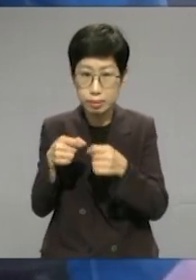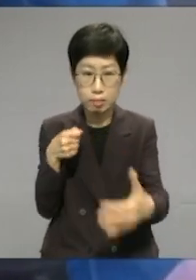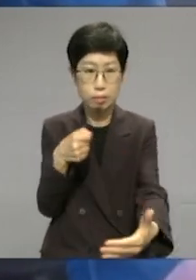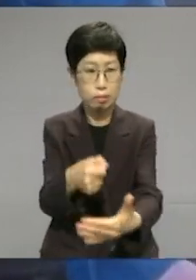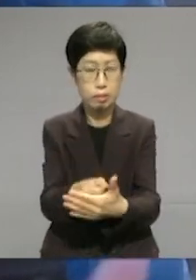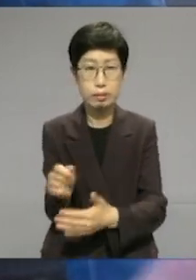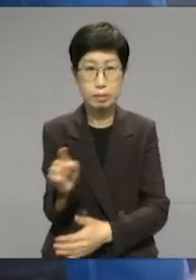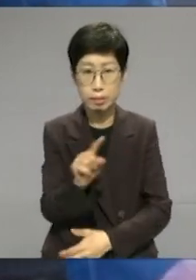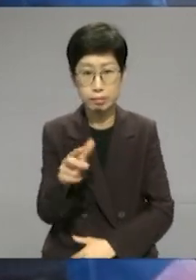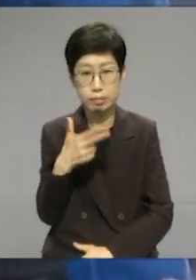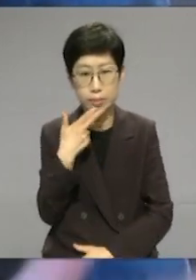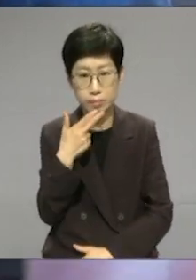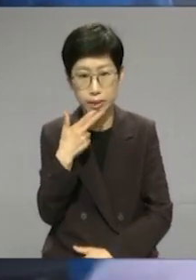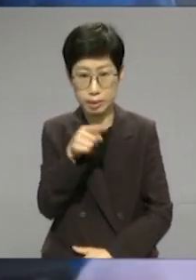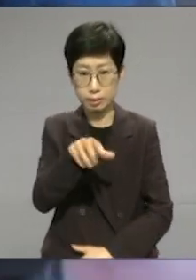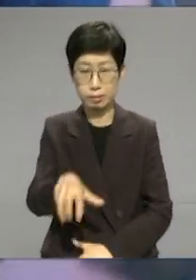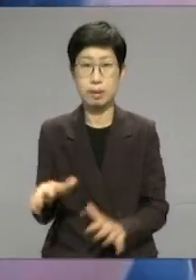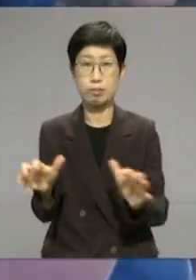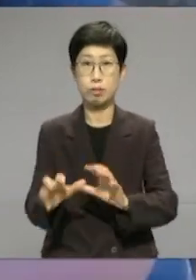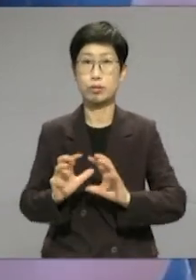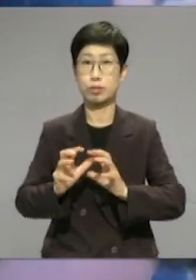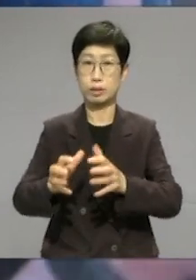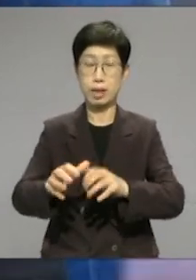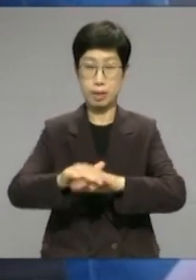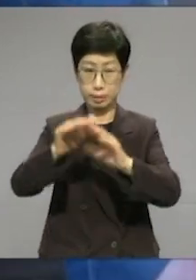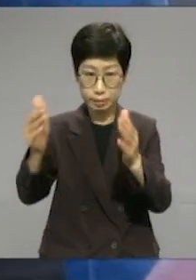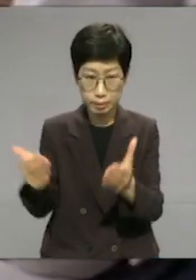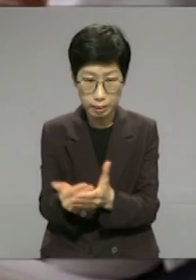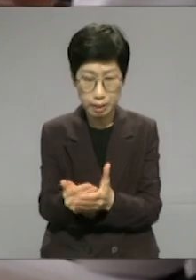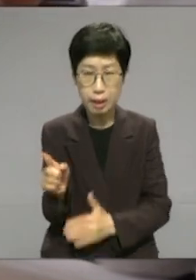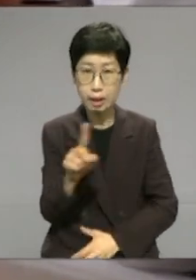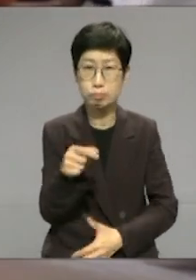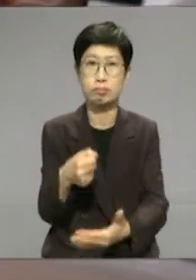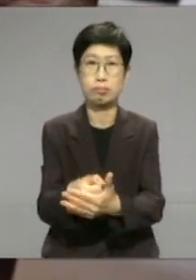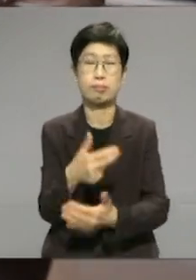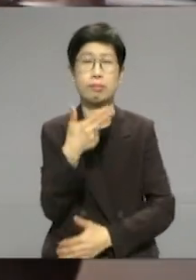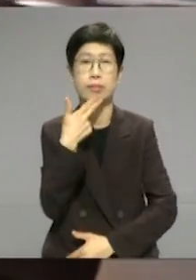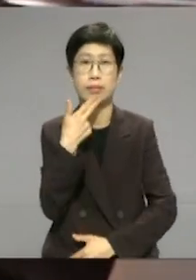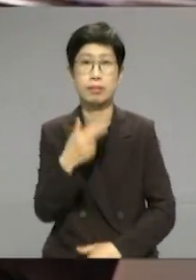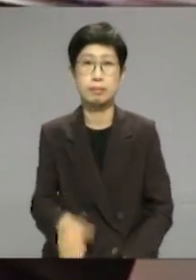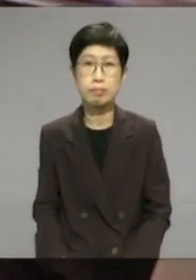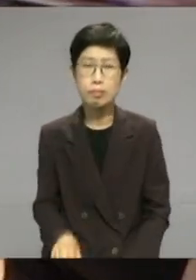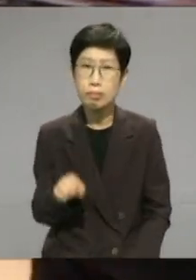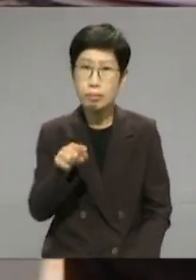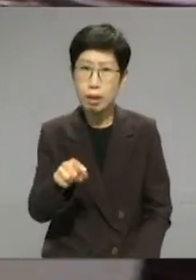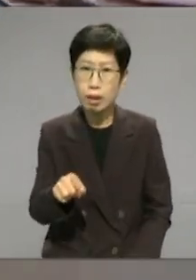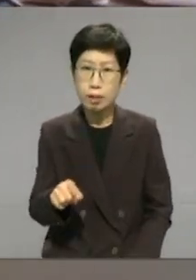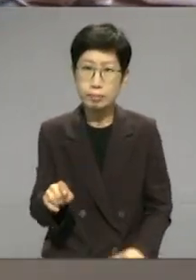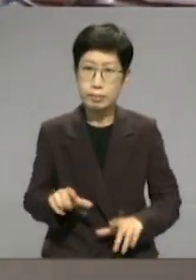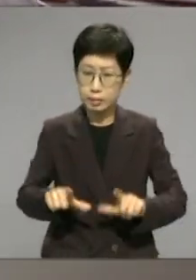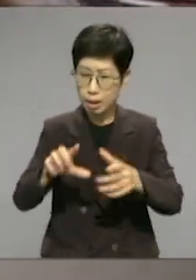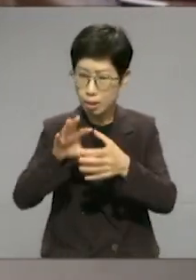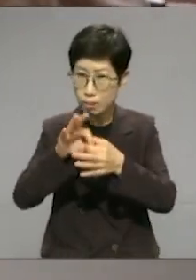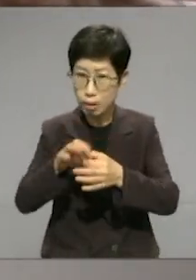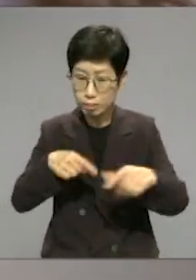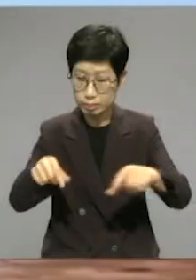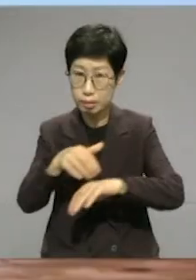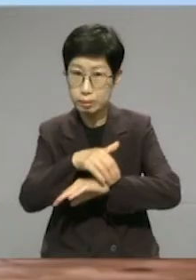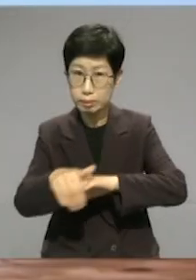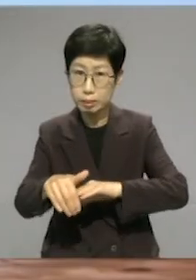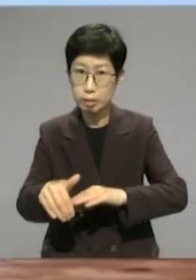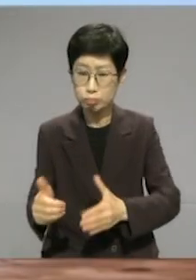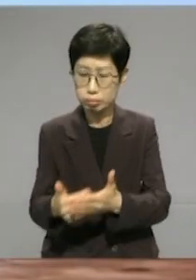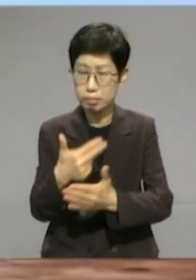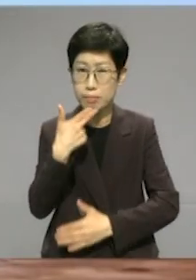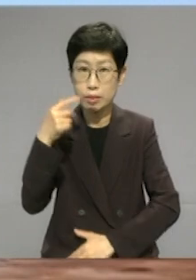per la transizione ecologica. Tutti i paesi che si stanno riunendo. 기후 대책에 진전이 없었던 것은 의장을 맡은